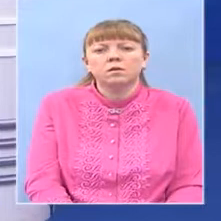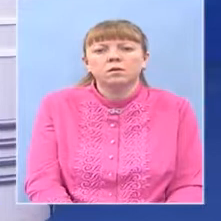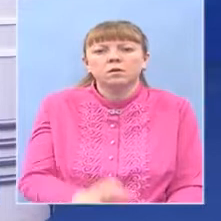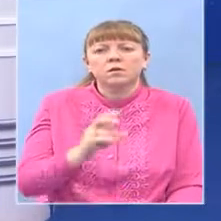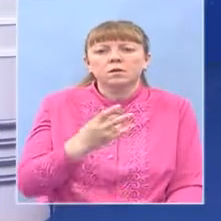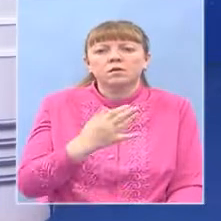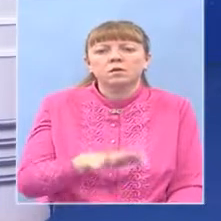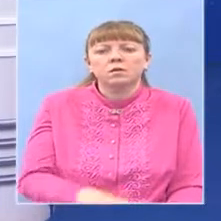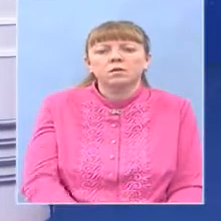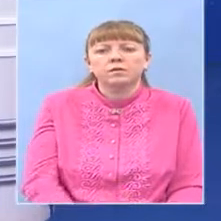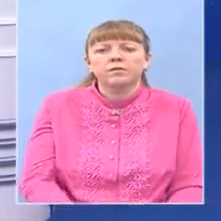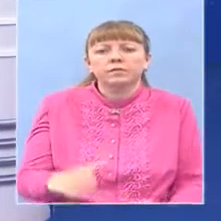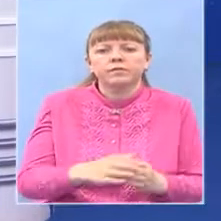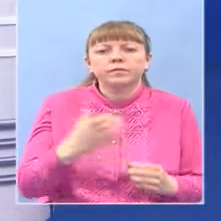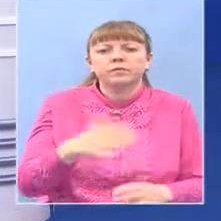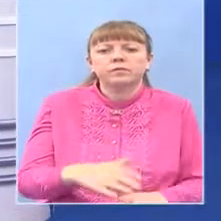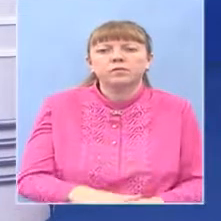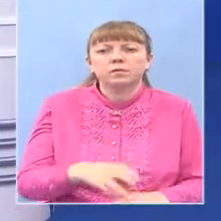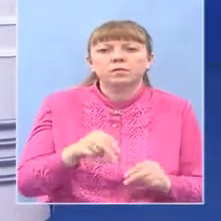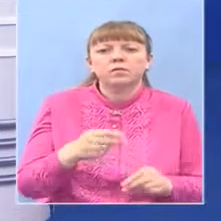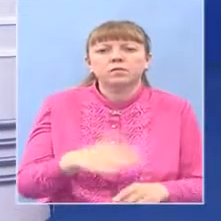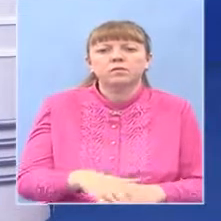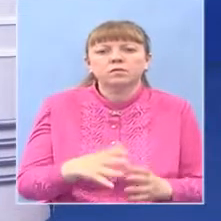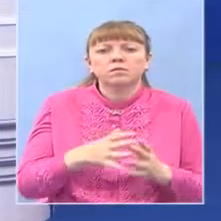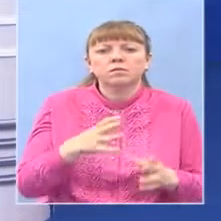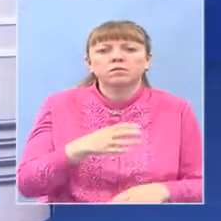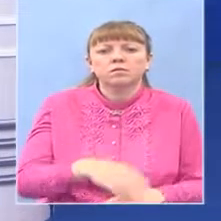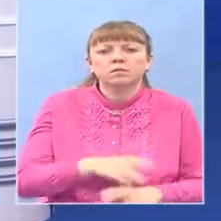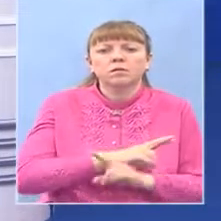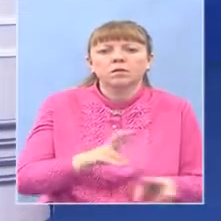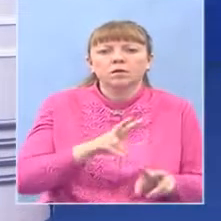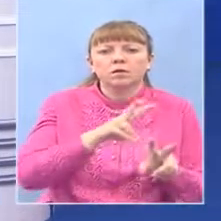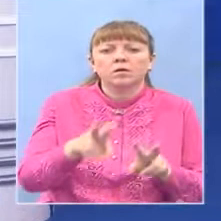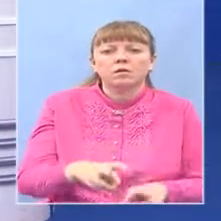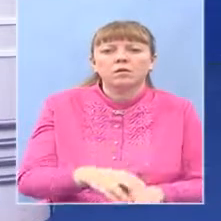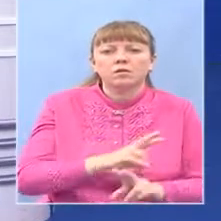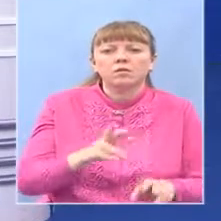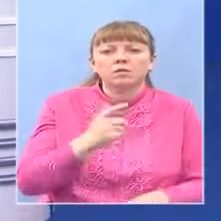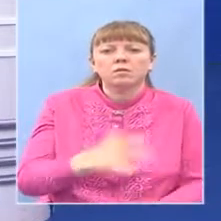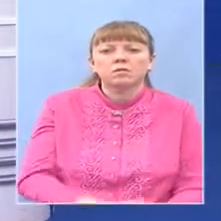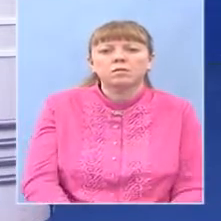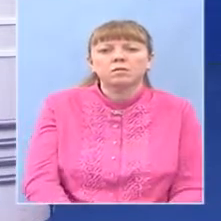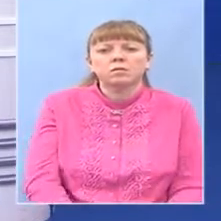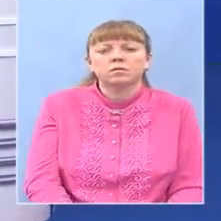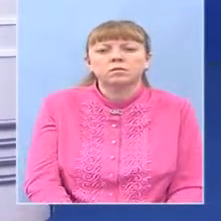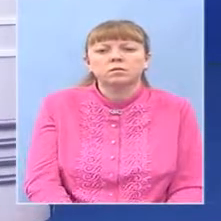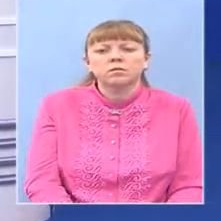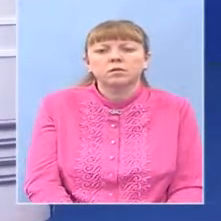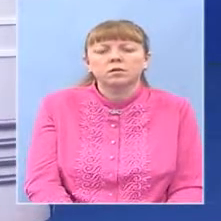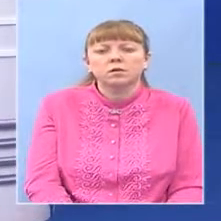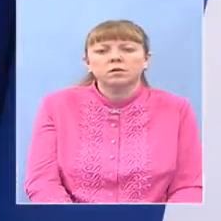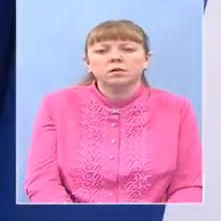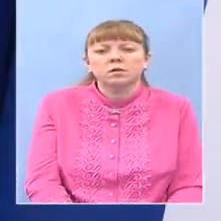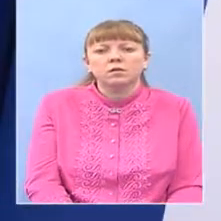конструкция, вот, общественность. И получается, что по большому счету, ну, некому проверять, некому мониторить. Но здесь, НПО. Смотрите,